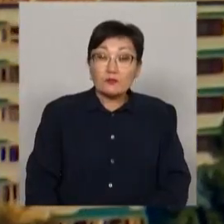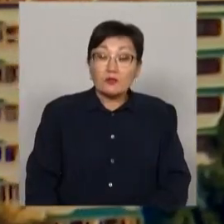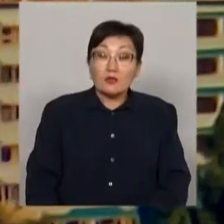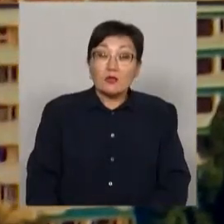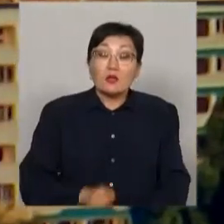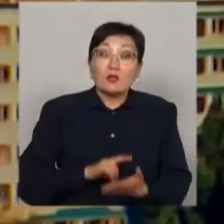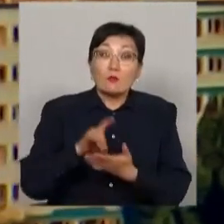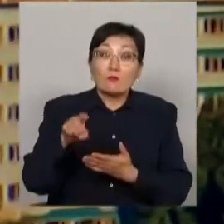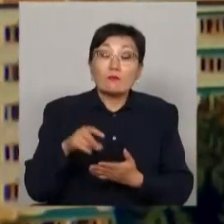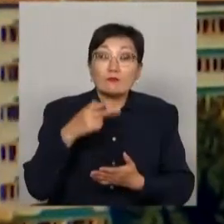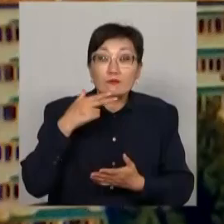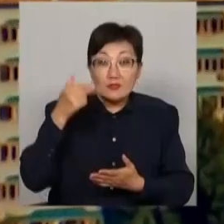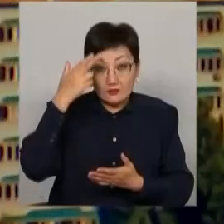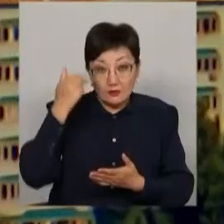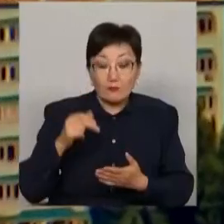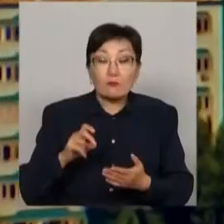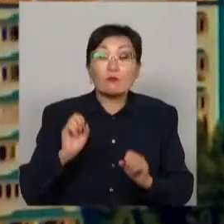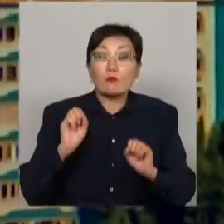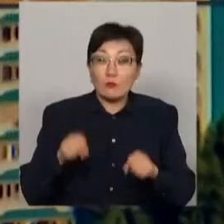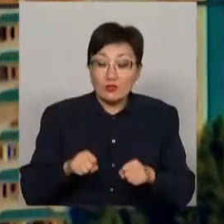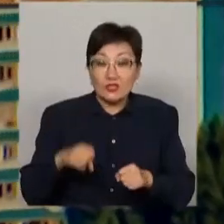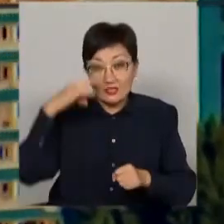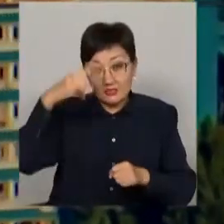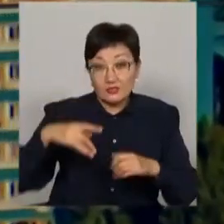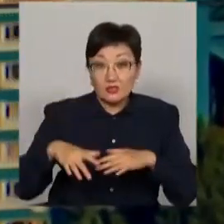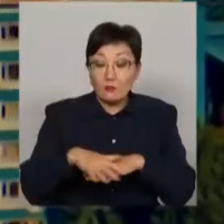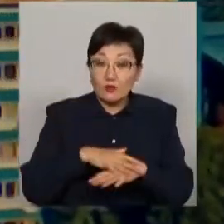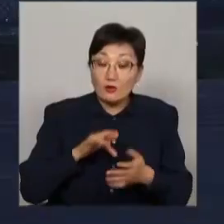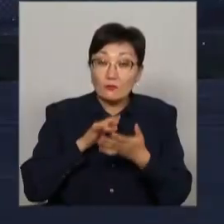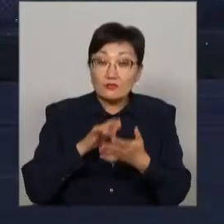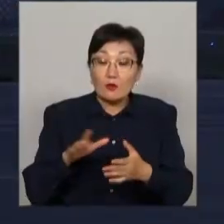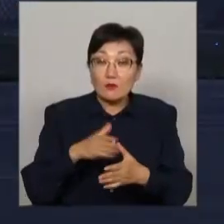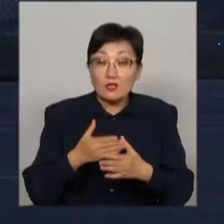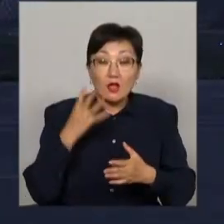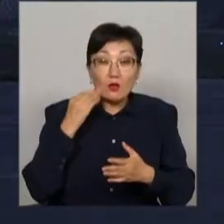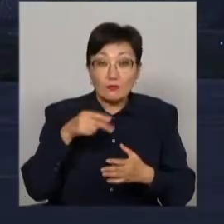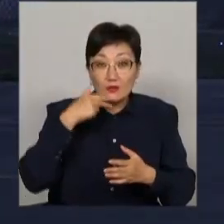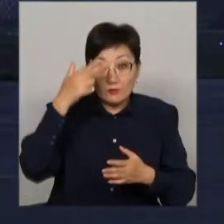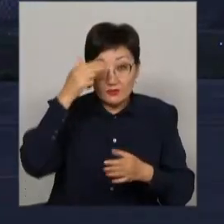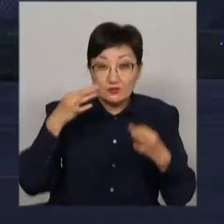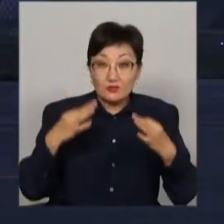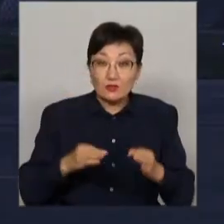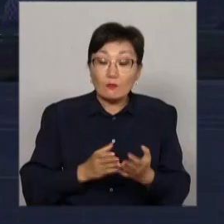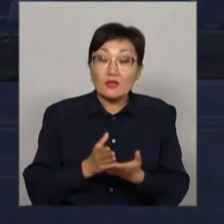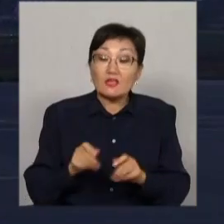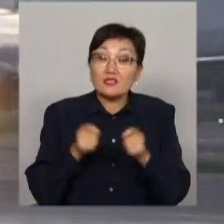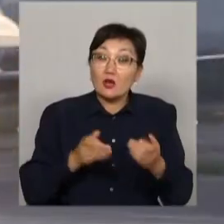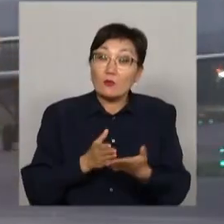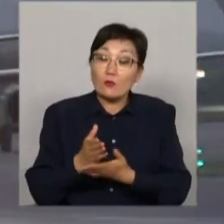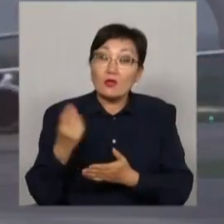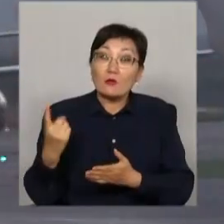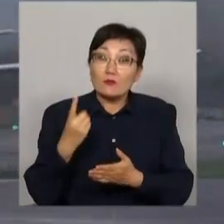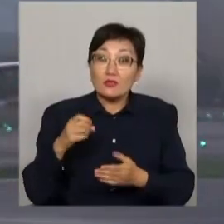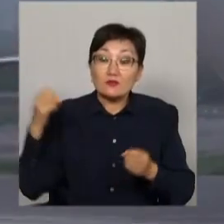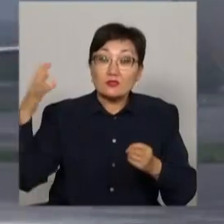Долететь до Милана теперь без пересадок могут казахстанские туристы. Между Алматы и Миланом запустили прямой рейс. Первый борт из